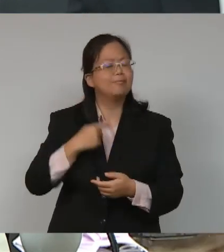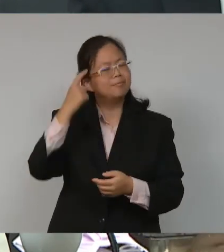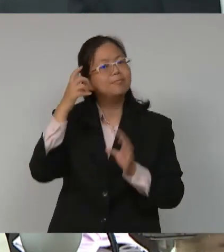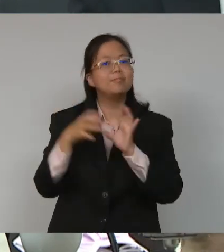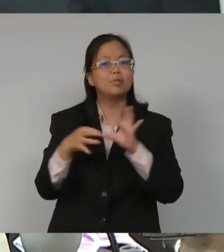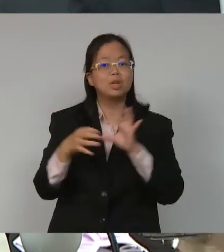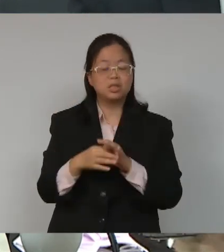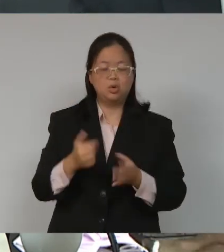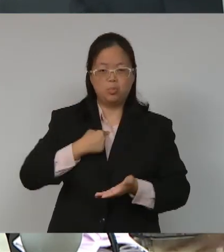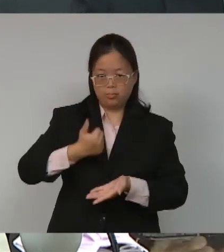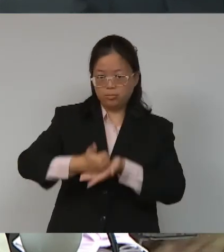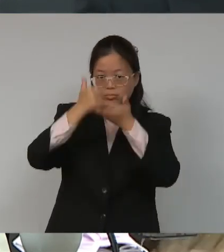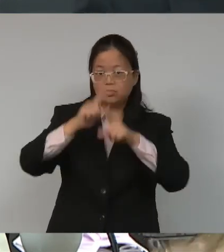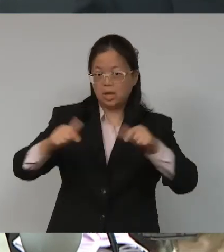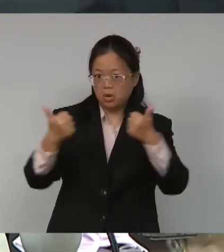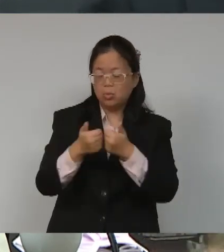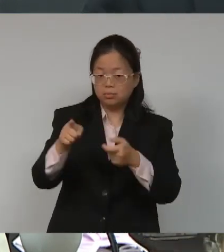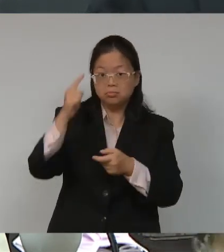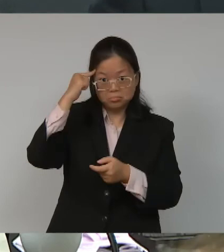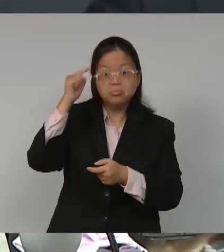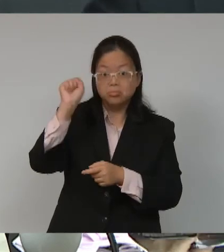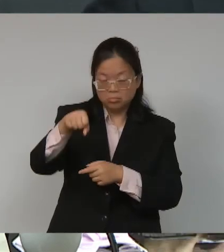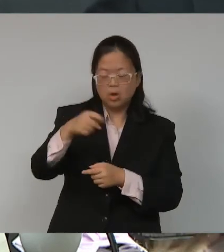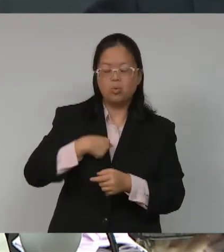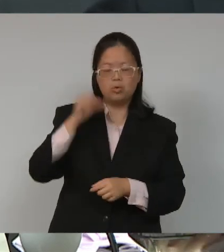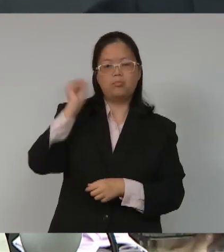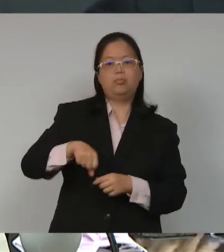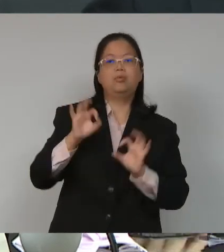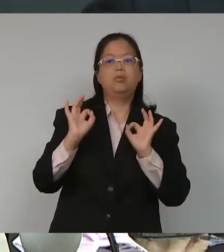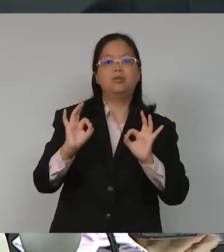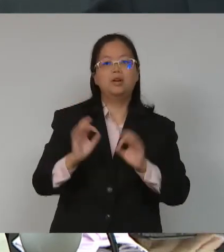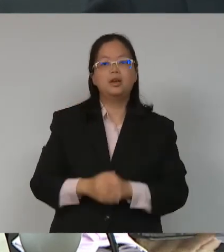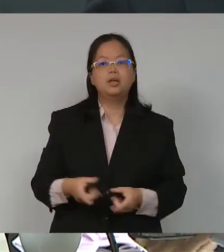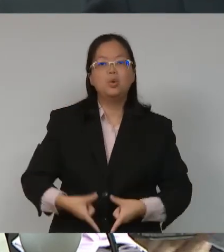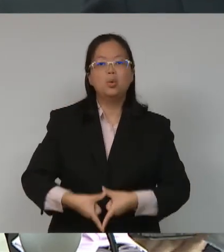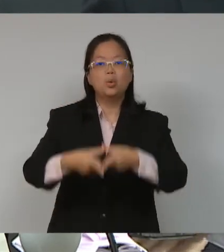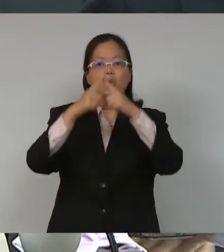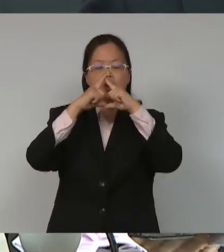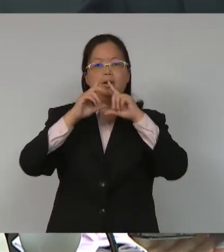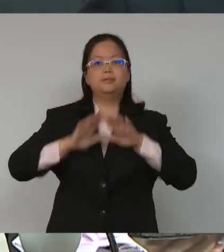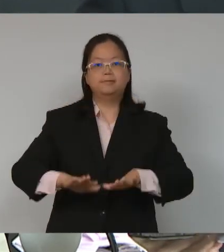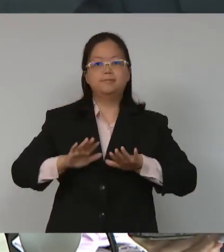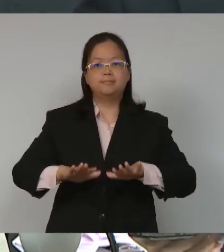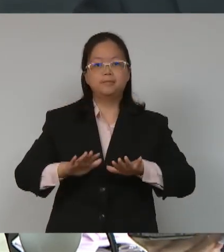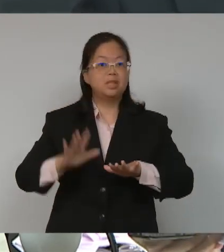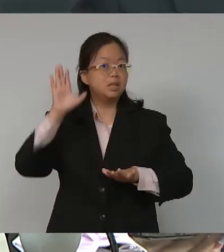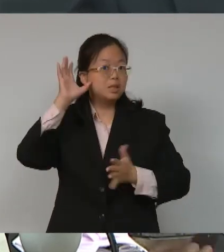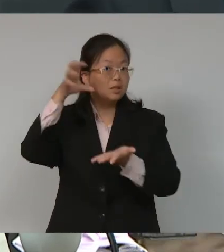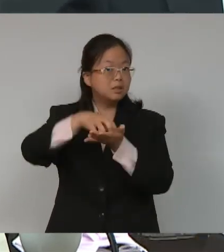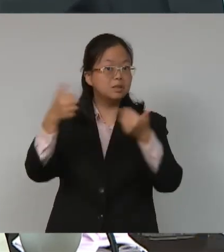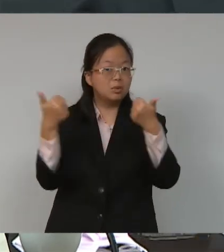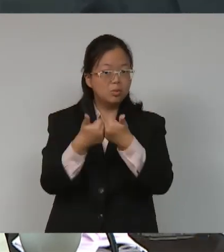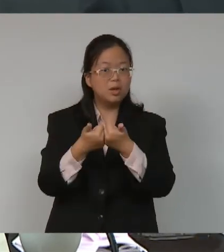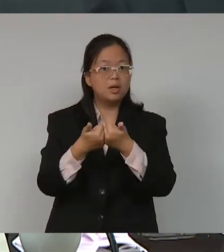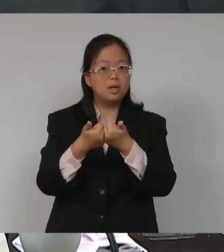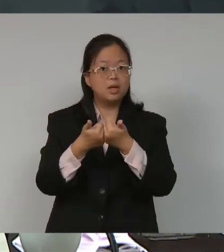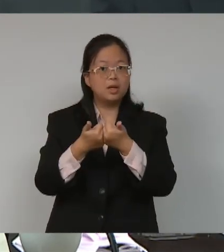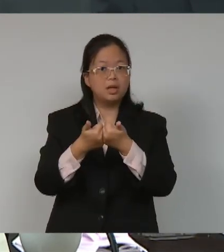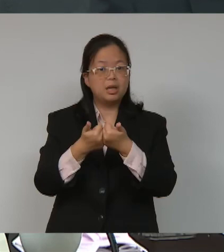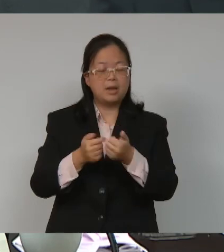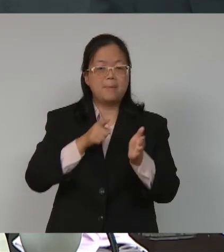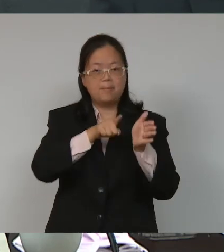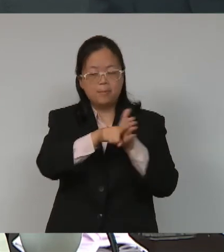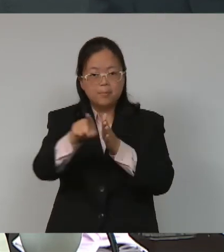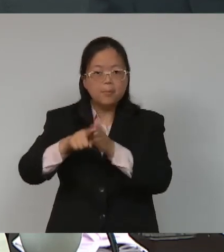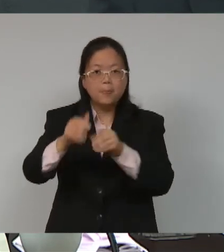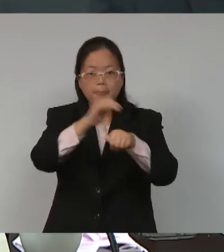楚的话，我们是没有问题的。好，所以呢，总结回来，好，我想针对今天的这个听证会，在学者专家的所有的